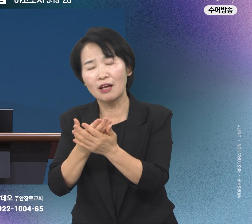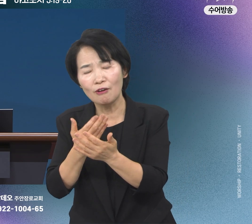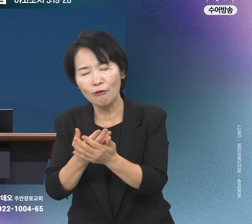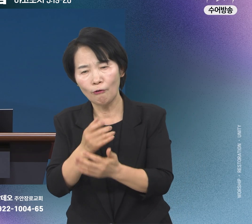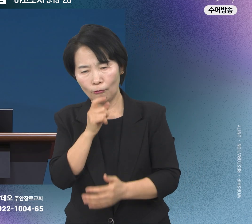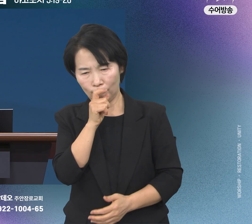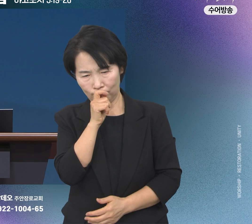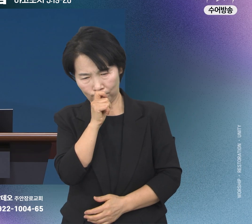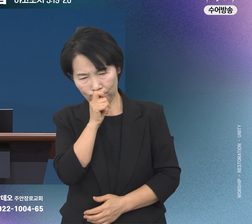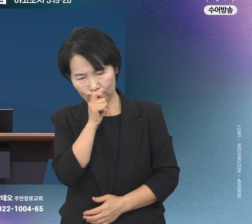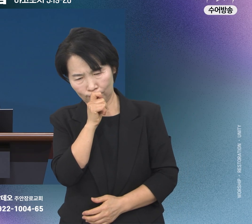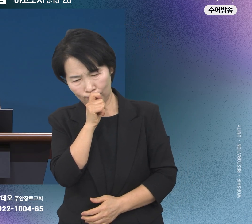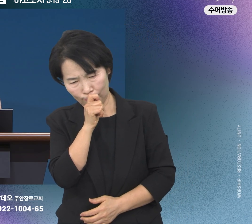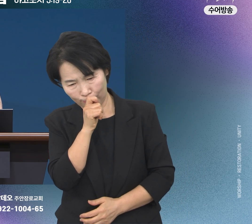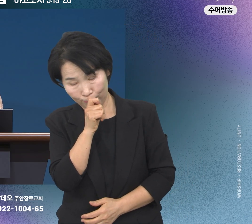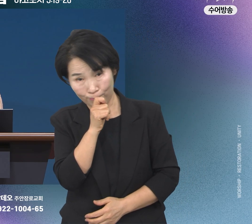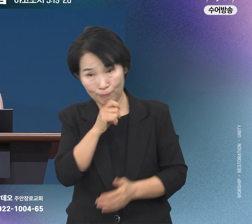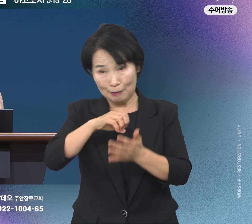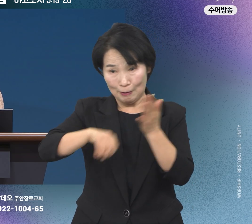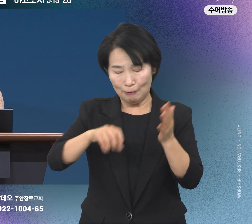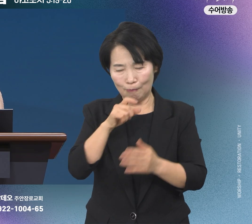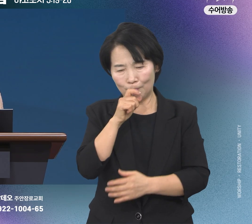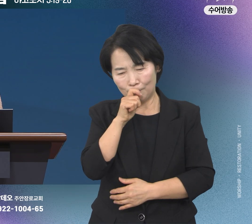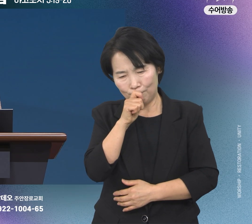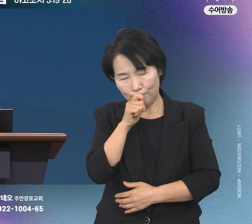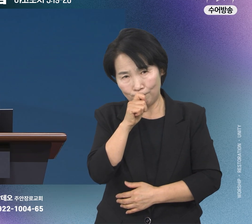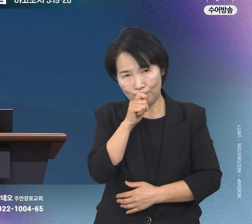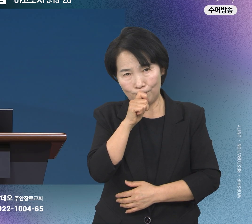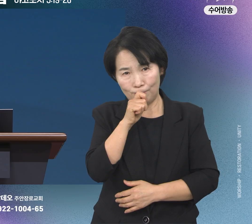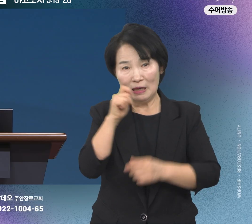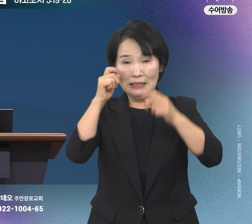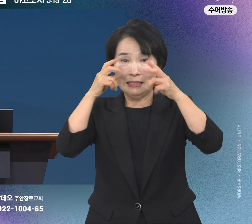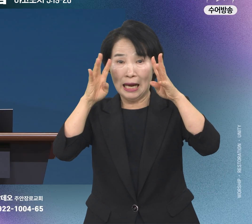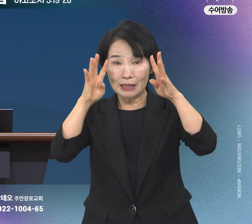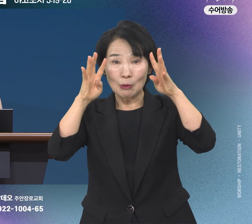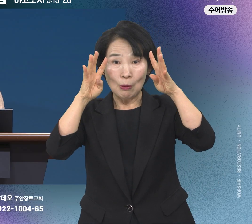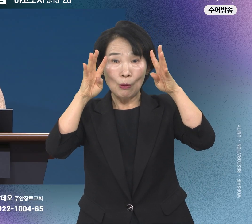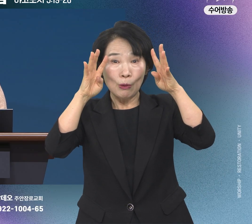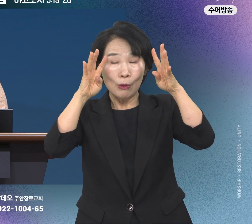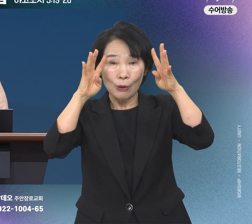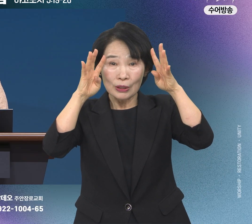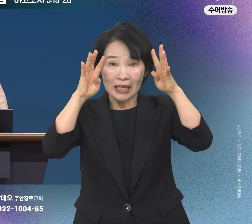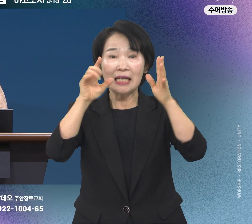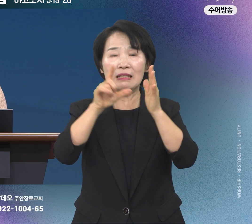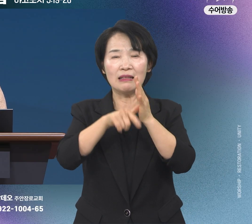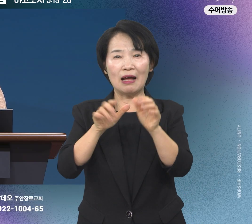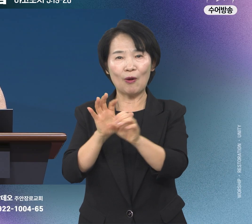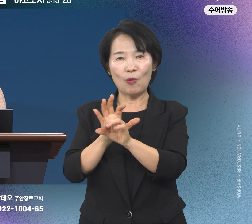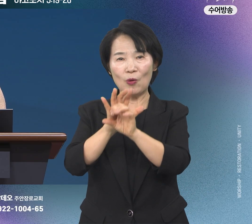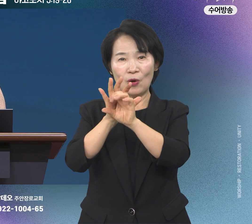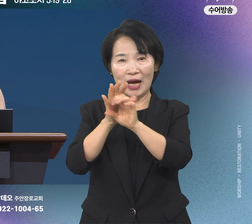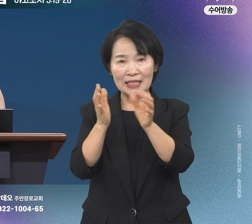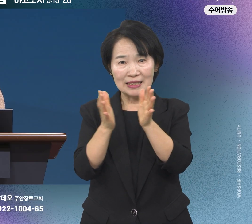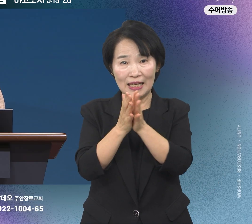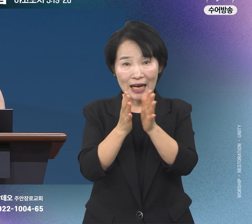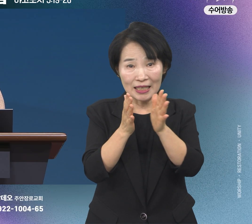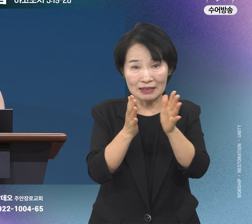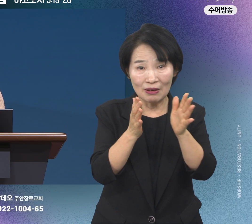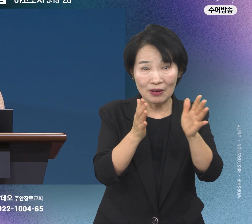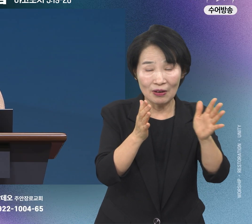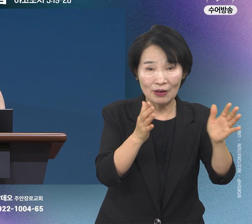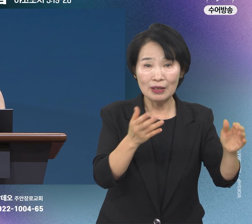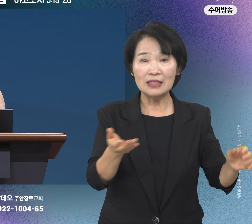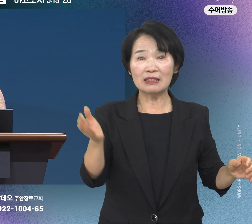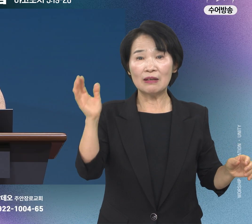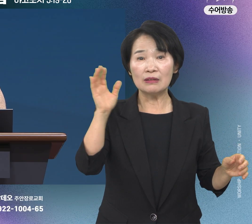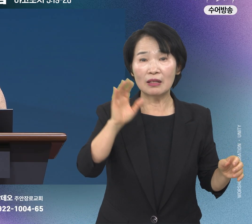숨기고 생활하던 와중에 제가 대학교 4학년 때 코로나가 터졌습니다. 근데 코로나 때 신천지가 일반